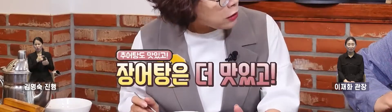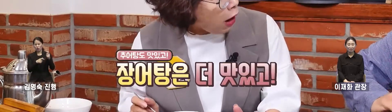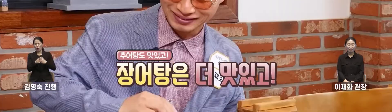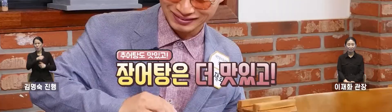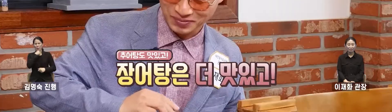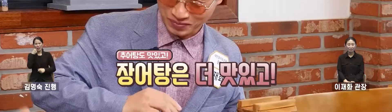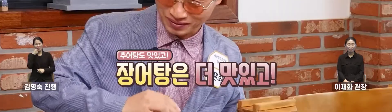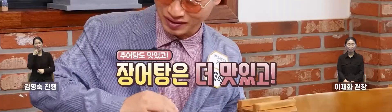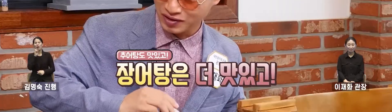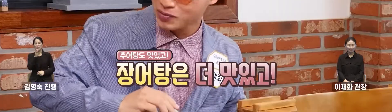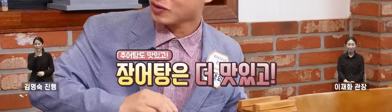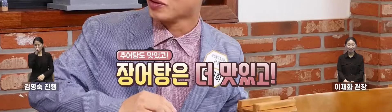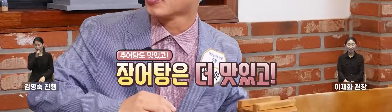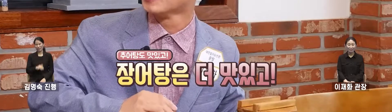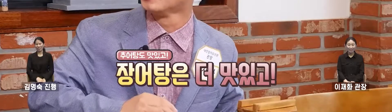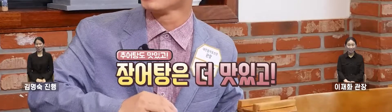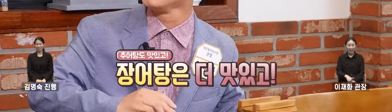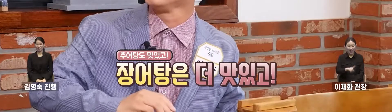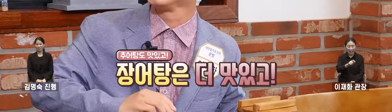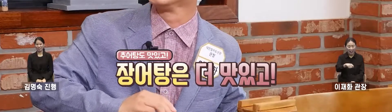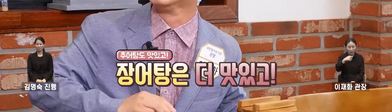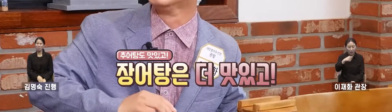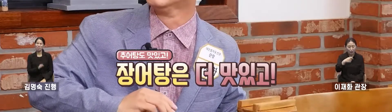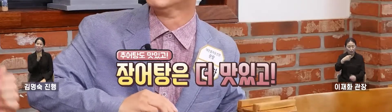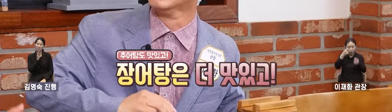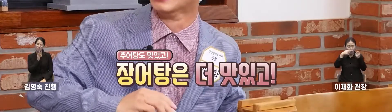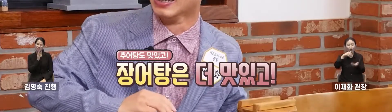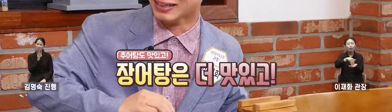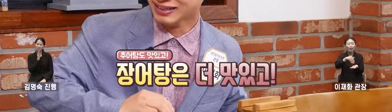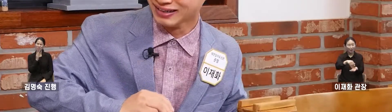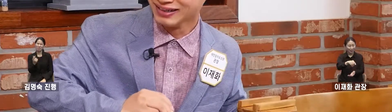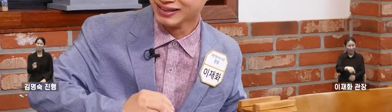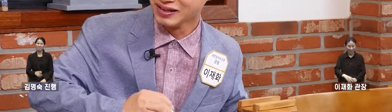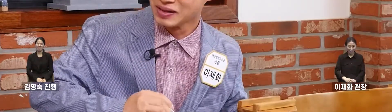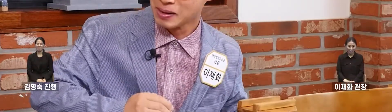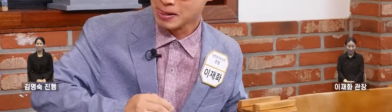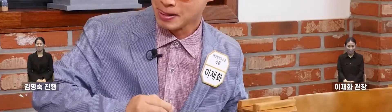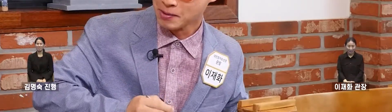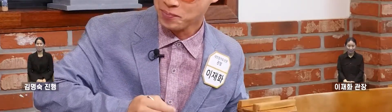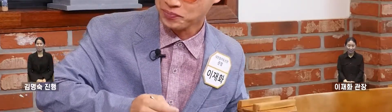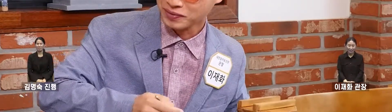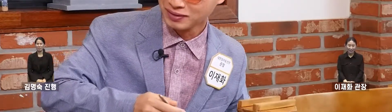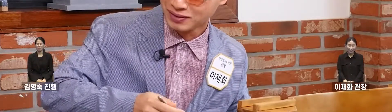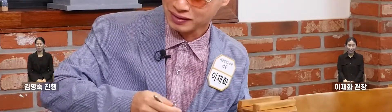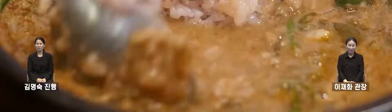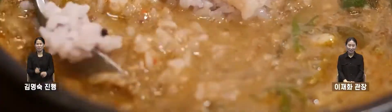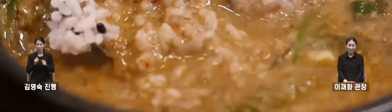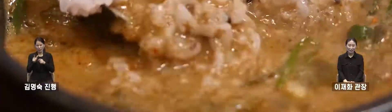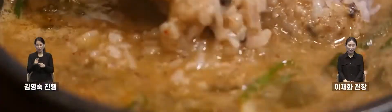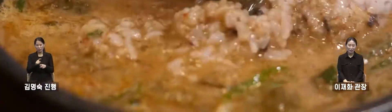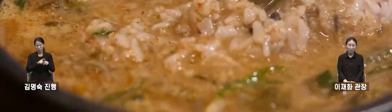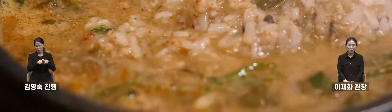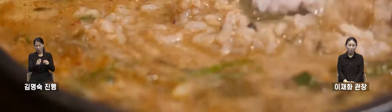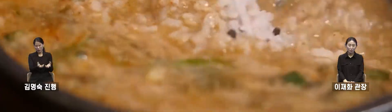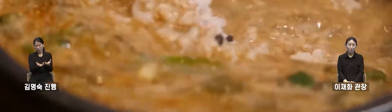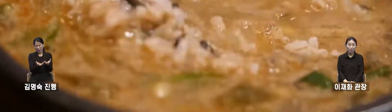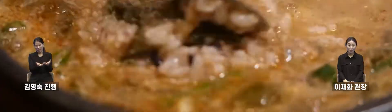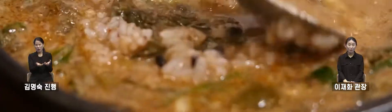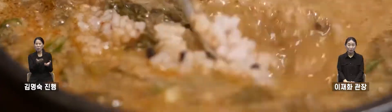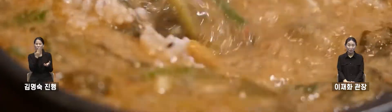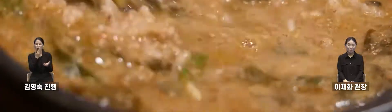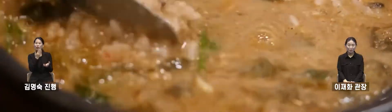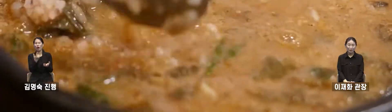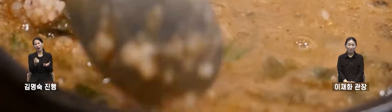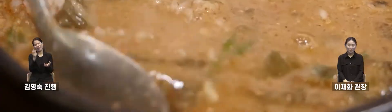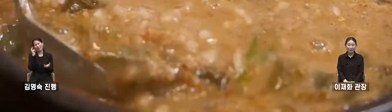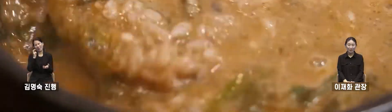더 맛있다. 한 개만 잡았으면 후회할 뻔 하셨네요. 그렇죠. 그래서 주로 오면 장어탕